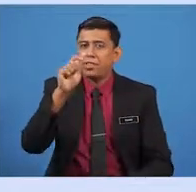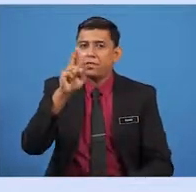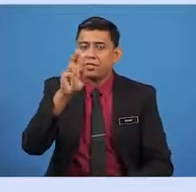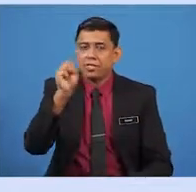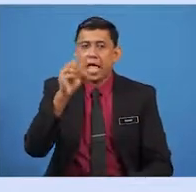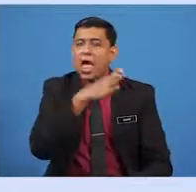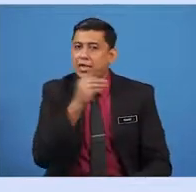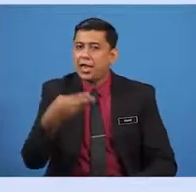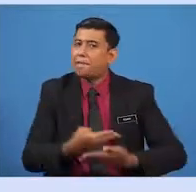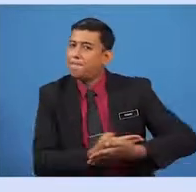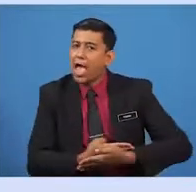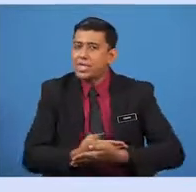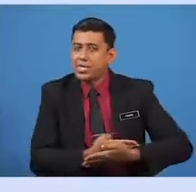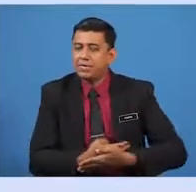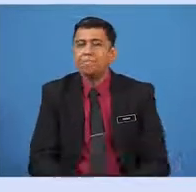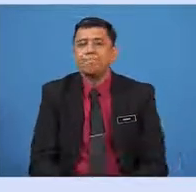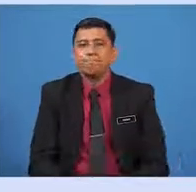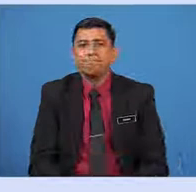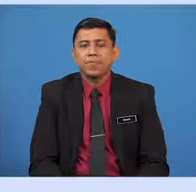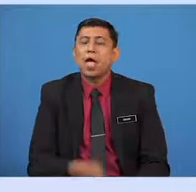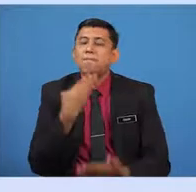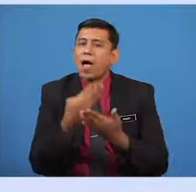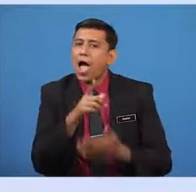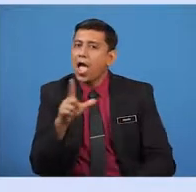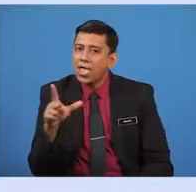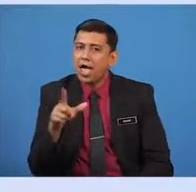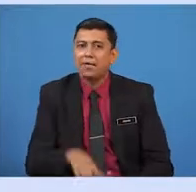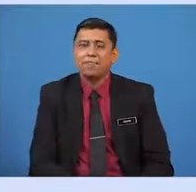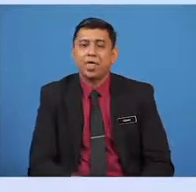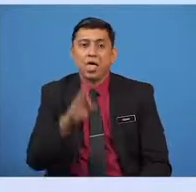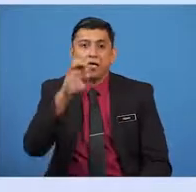apakah beza di antara fetus dan bayi?